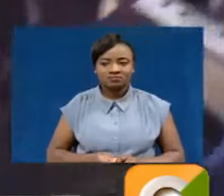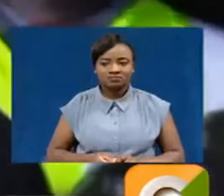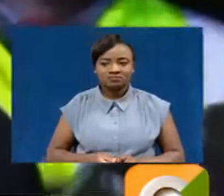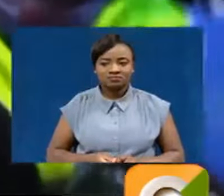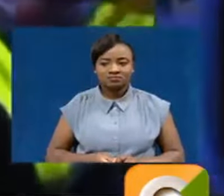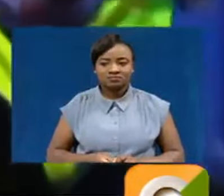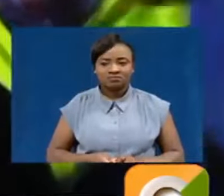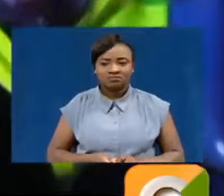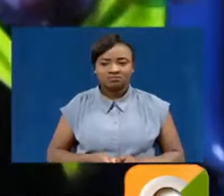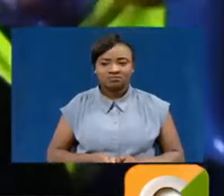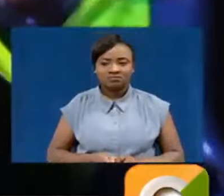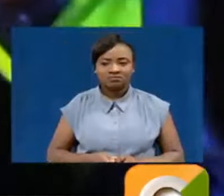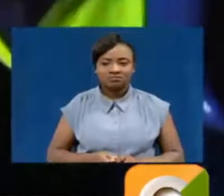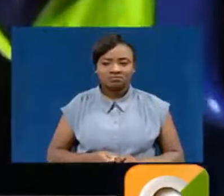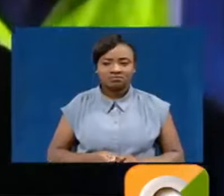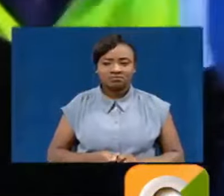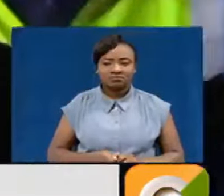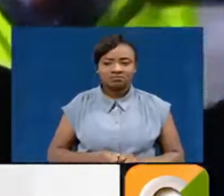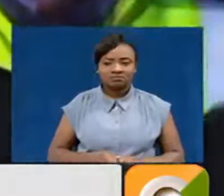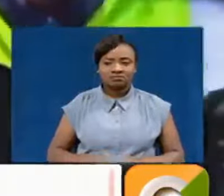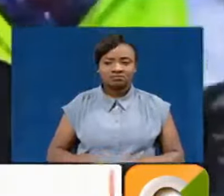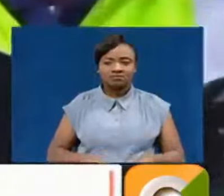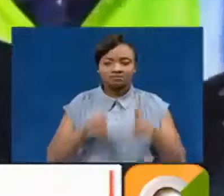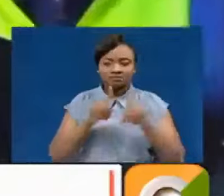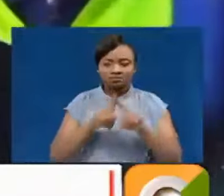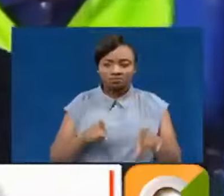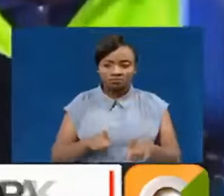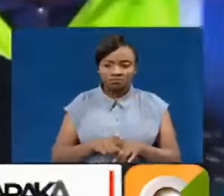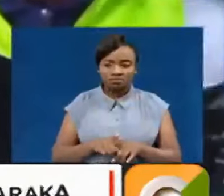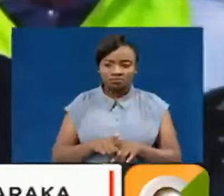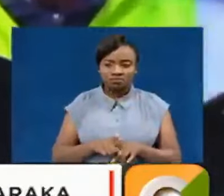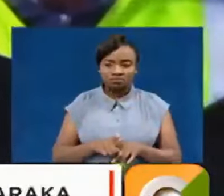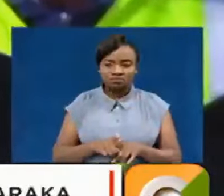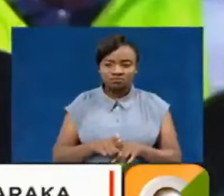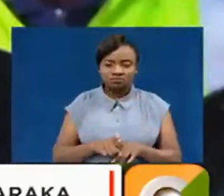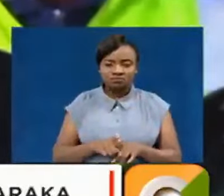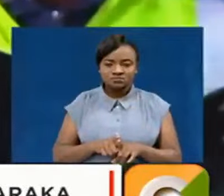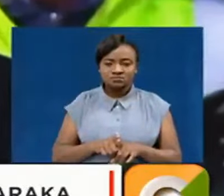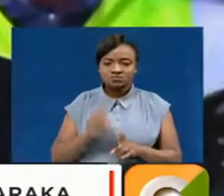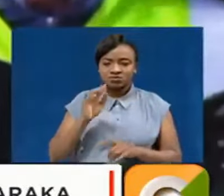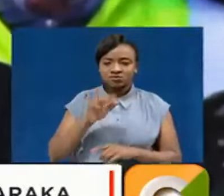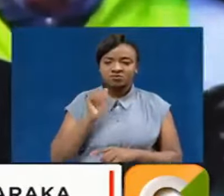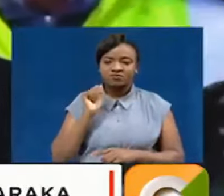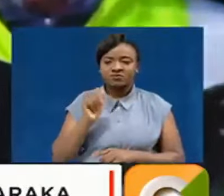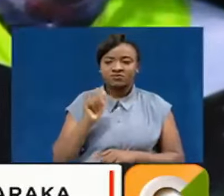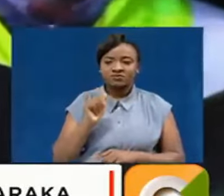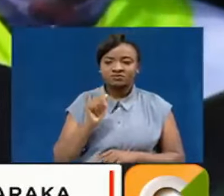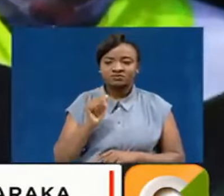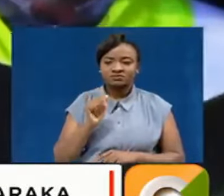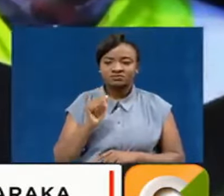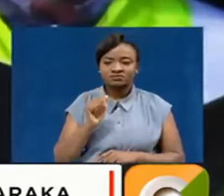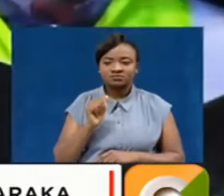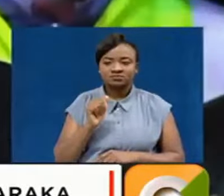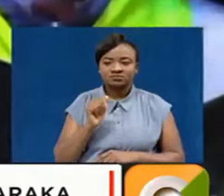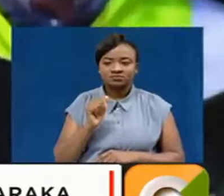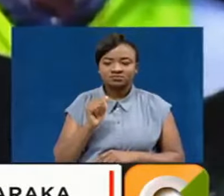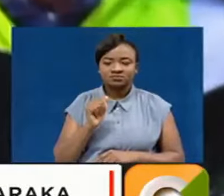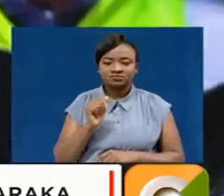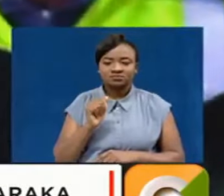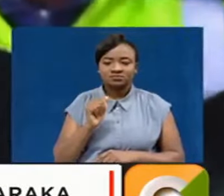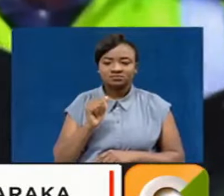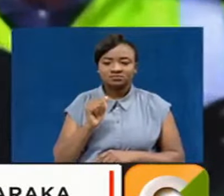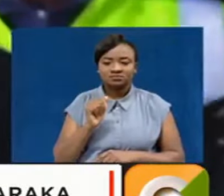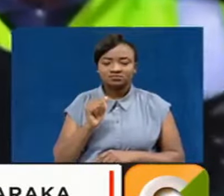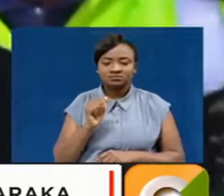proper road infrastructure all through, right from when one approaches